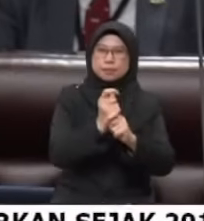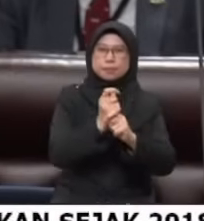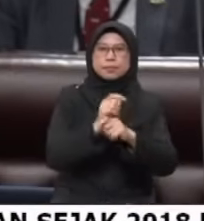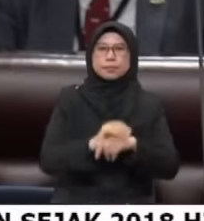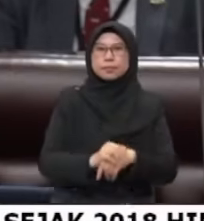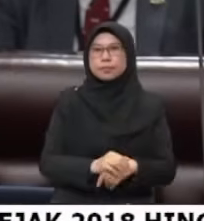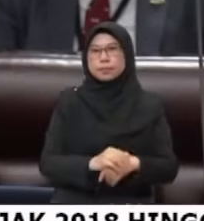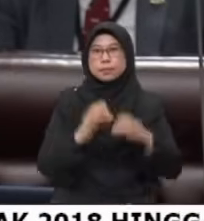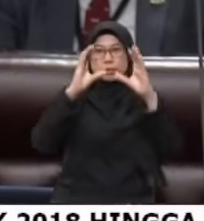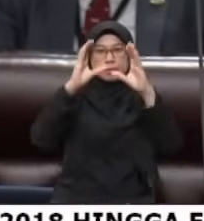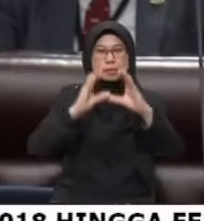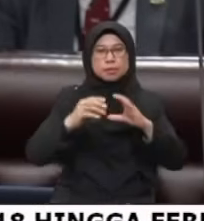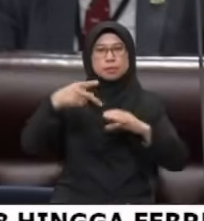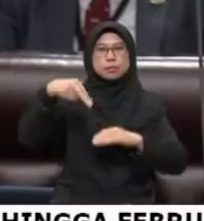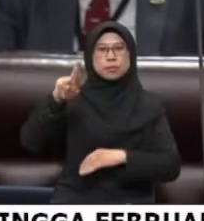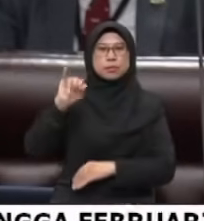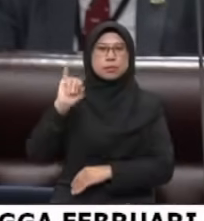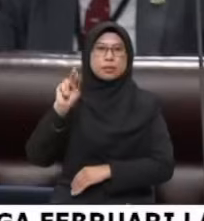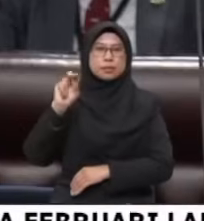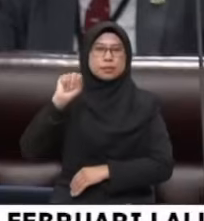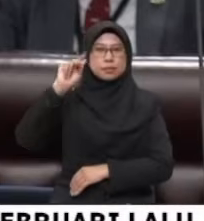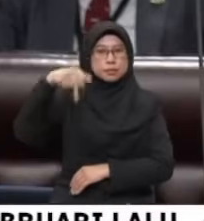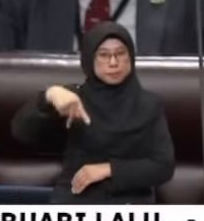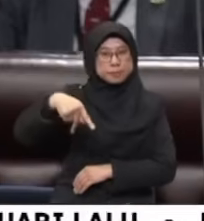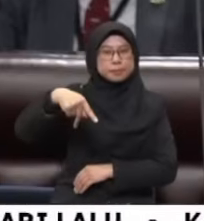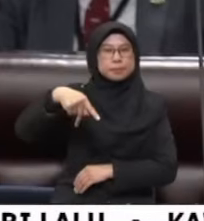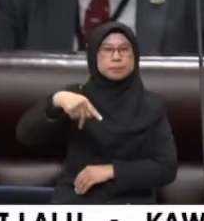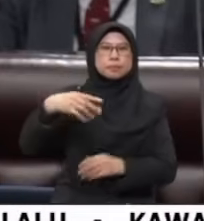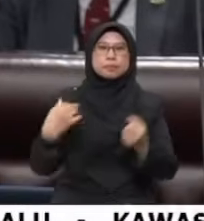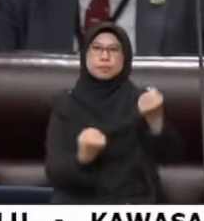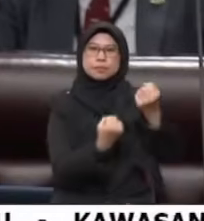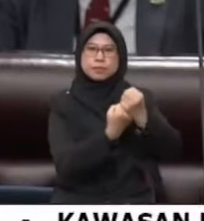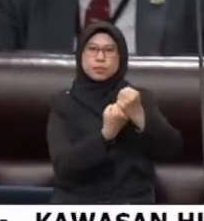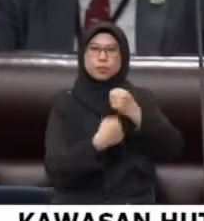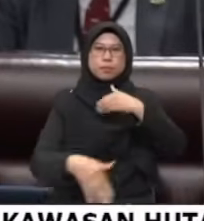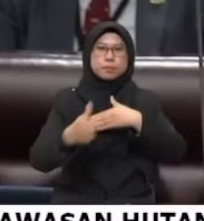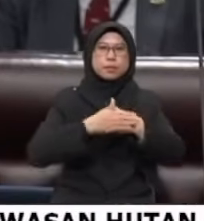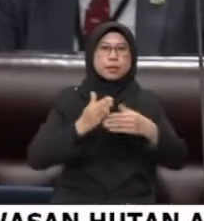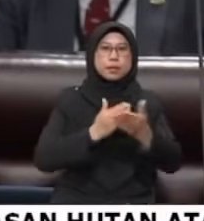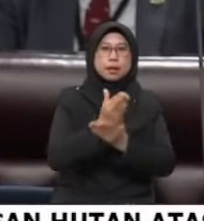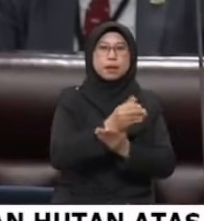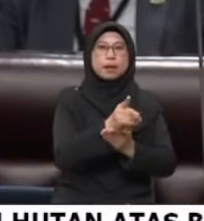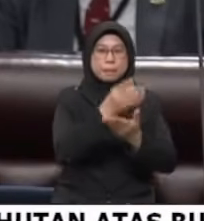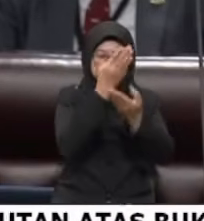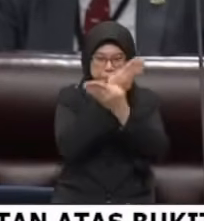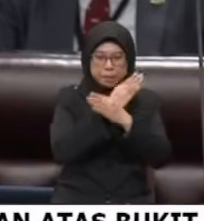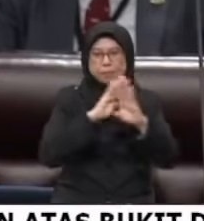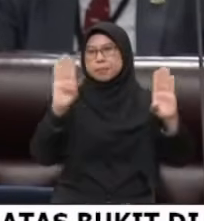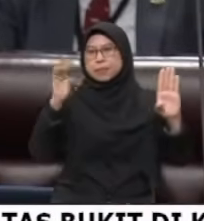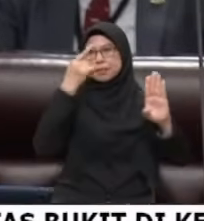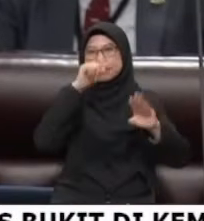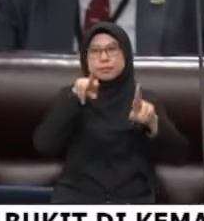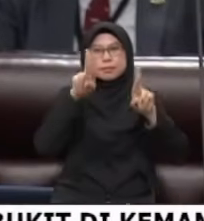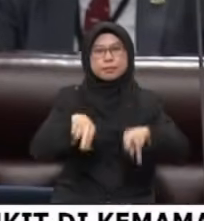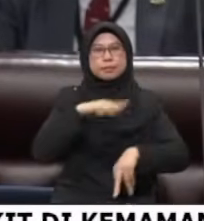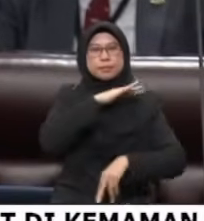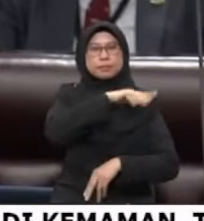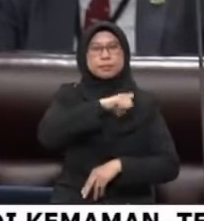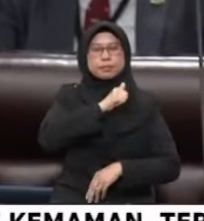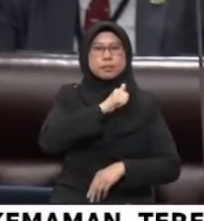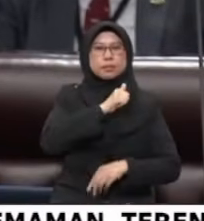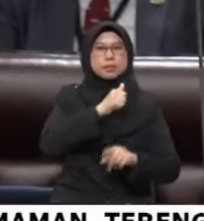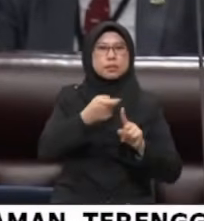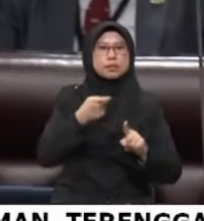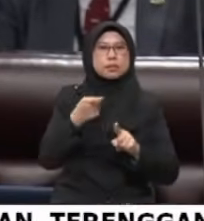pendekatan yang berprinsip iaitu menyokong pengembalian hak mutlak bebas kepada rakyat Palestin